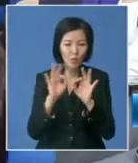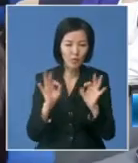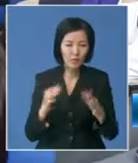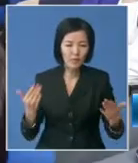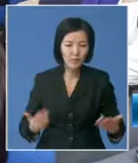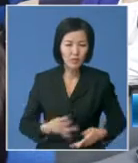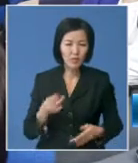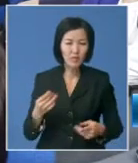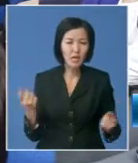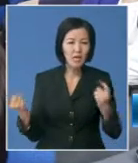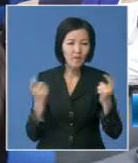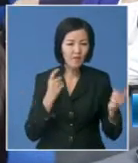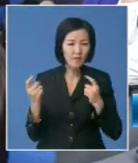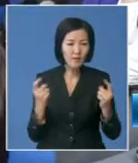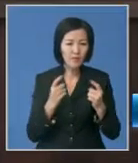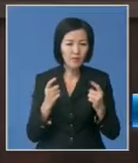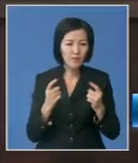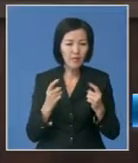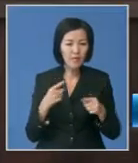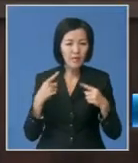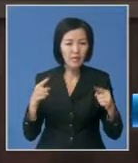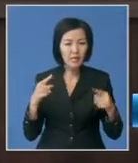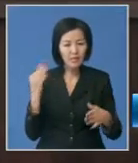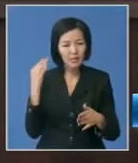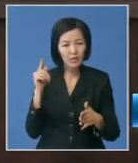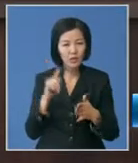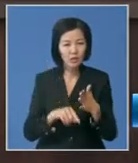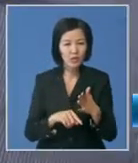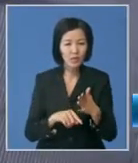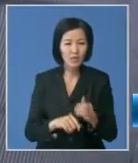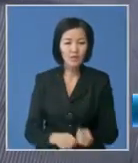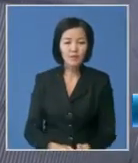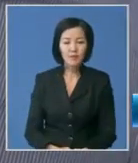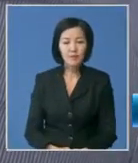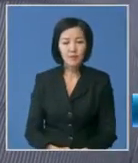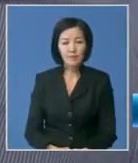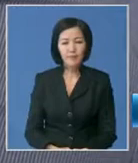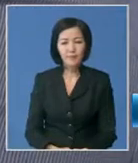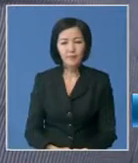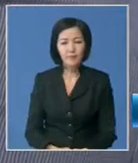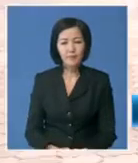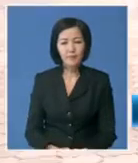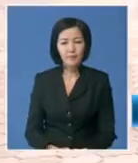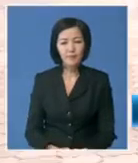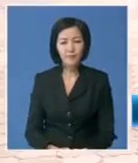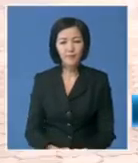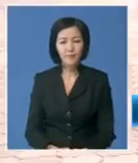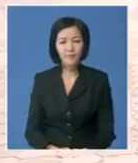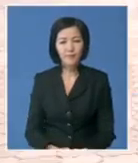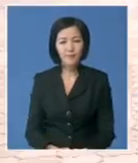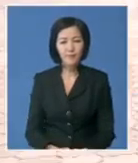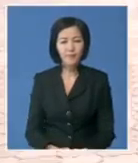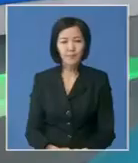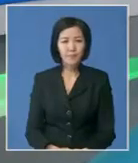молодежи о представляющих угрозу деструктивных течениях по на нитово курманжан косым жанну лай и рвало там те love телеканал